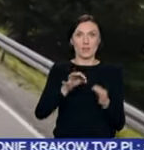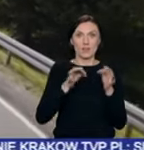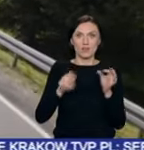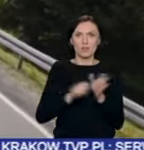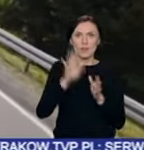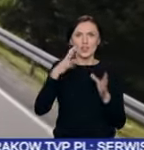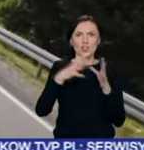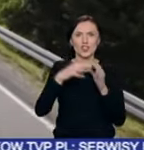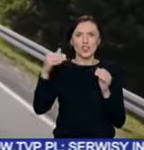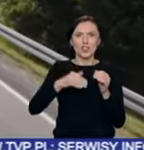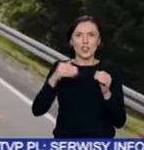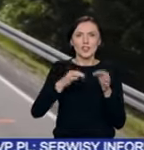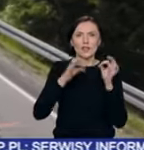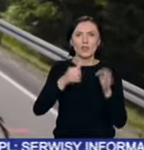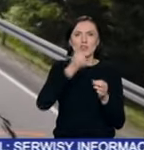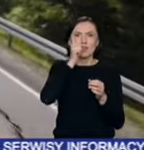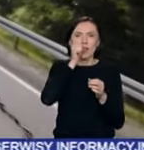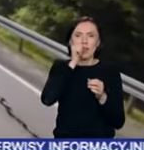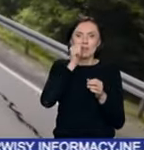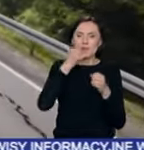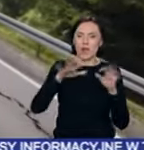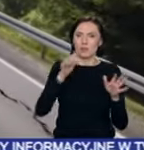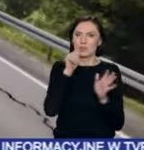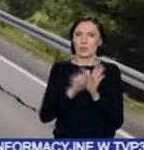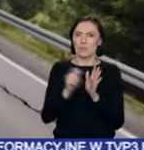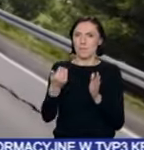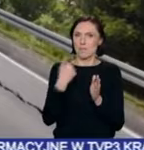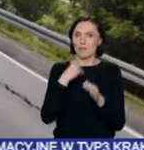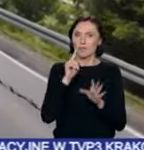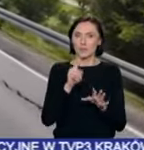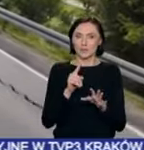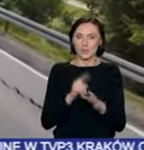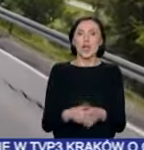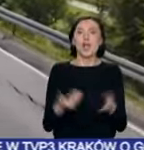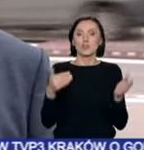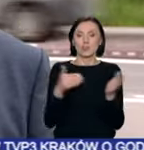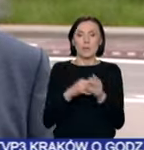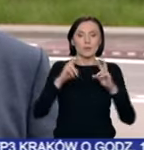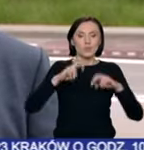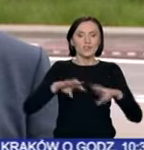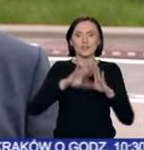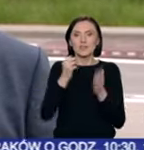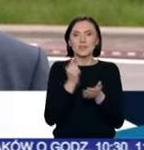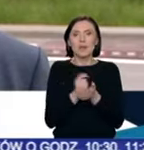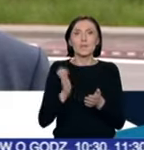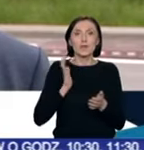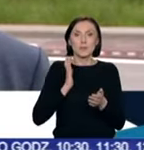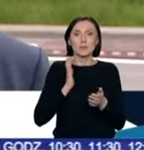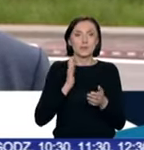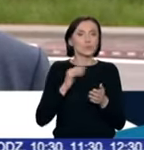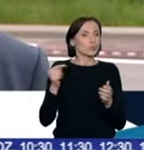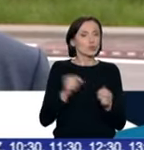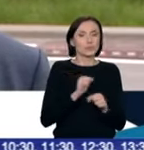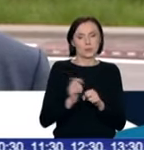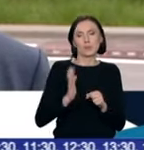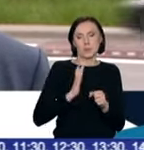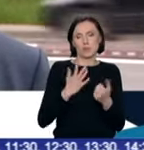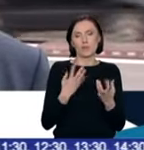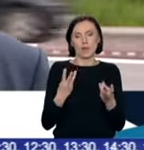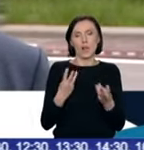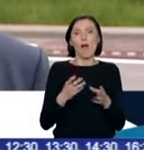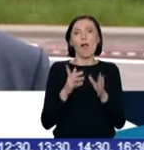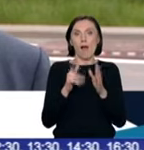10 tysięcy pojazdów dziennie. Oczywiście trzeba przeanalizować wszystkie sprawy bezpieczeństwa, no ale też patrząc na to, jakim obciążeniem